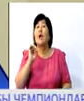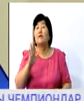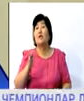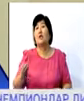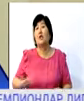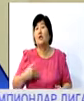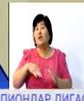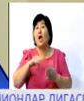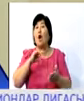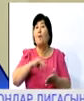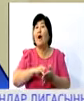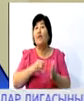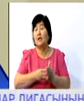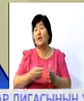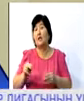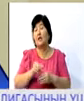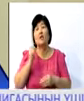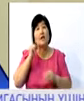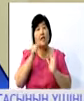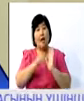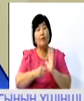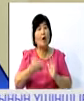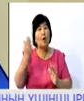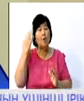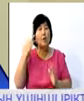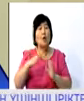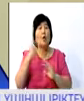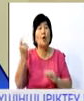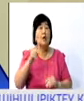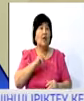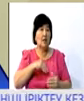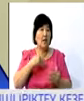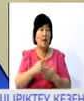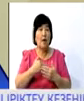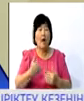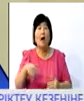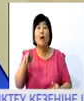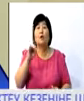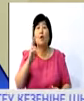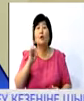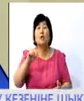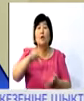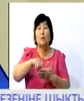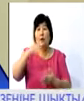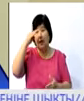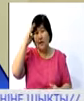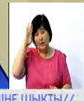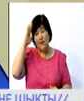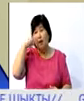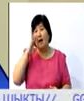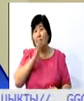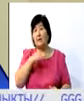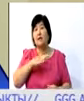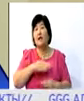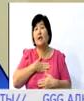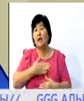жақсы. Павлодарда емделіп жатыр. Жасы 60-та. Бұрын шаруа қожалығында еңбек еткен. Ал донор болған жігіттің атанасына алғыс айтамыз. Олар